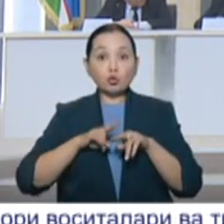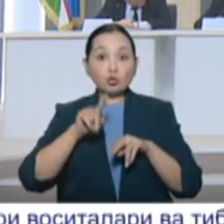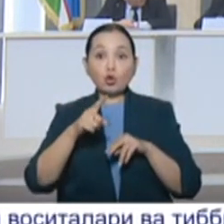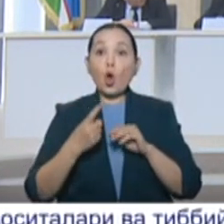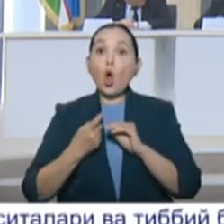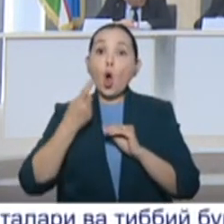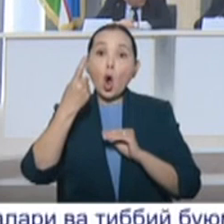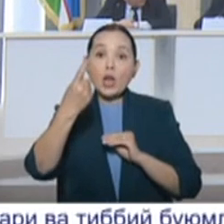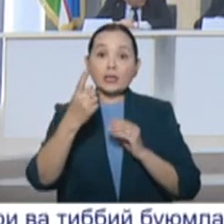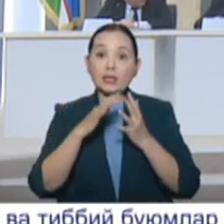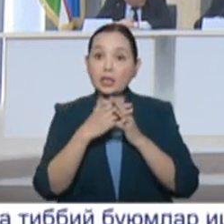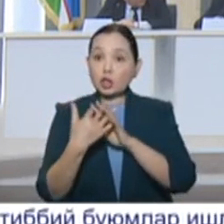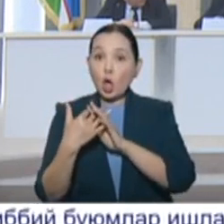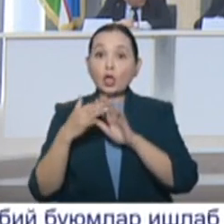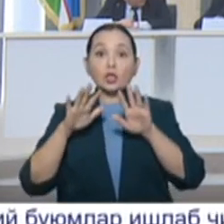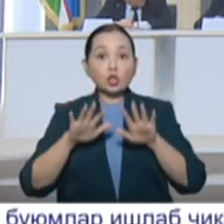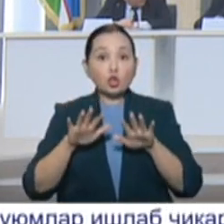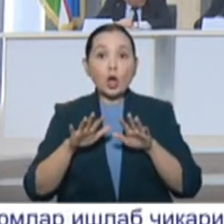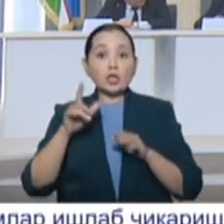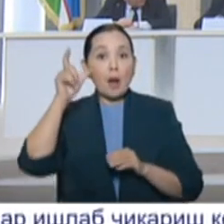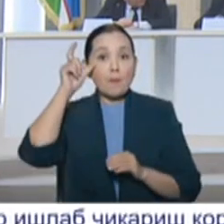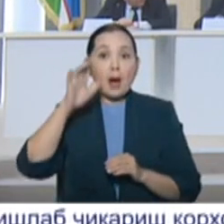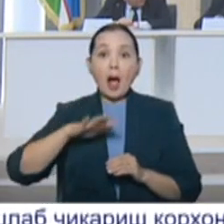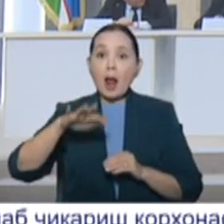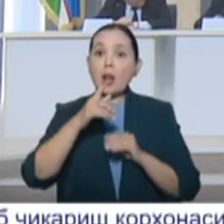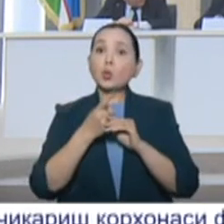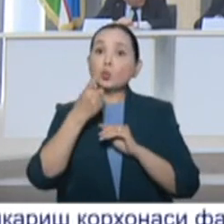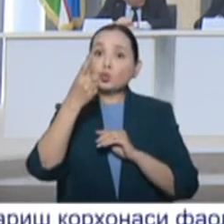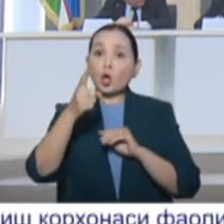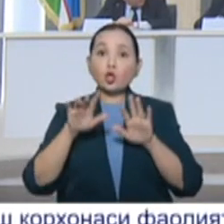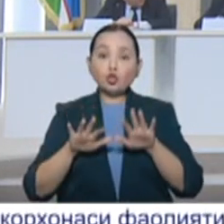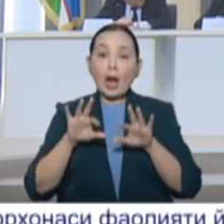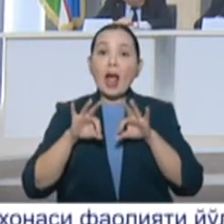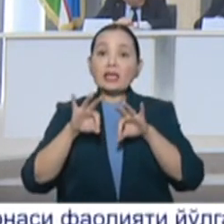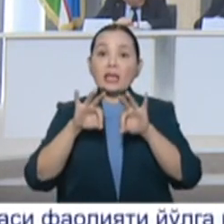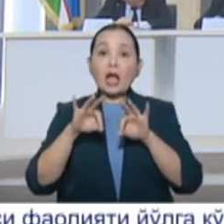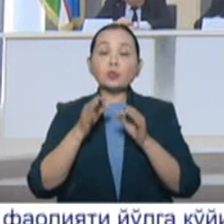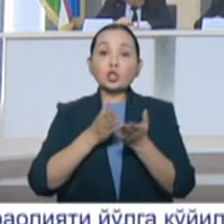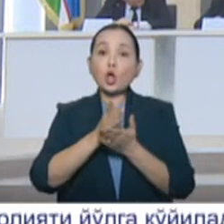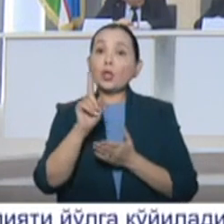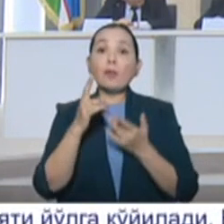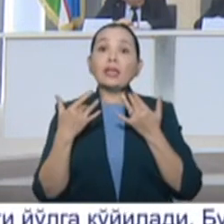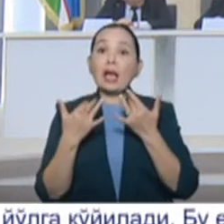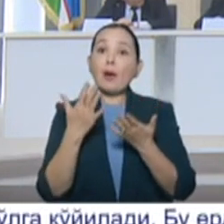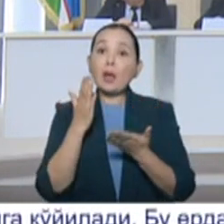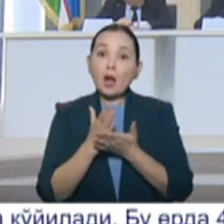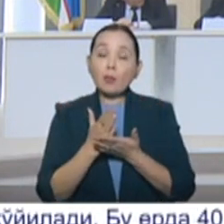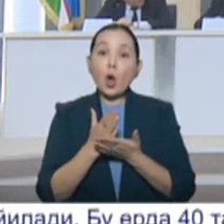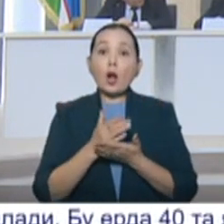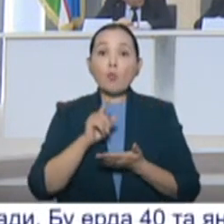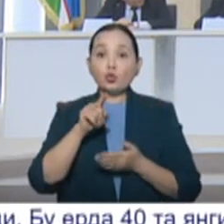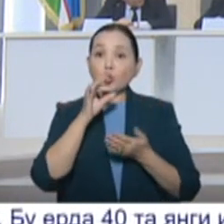olis qishloqlarda joylashgan, uzoq mahallalarda joylashgan aholimizni o'zi transport sohasida nima talablari bor? Bu